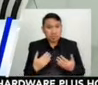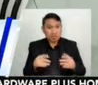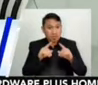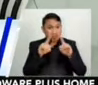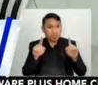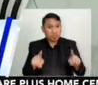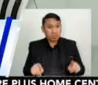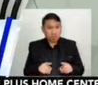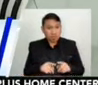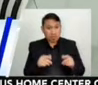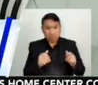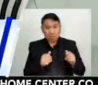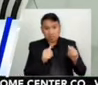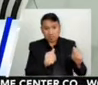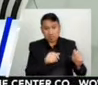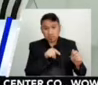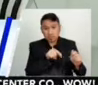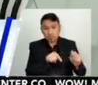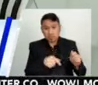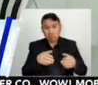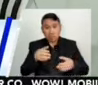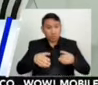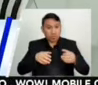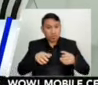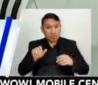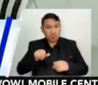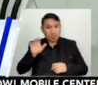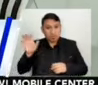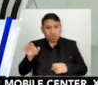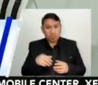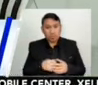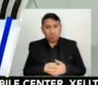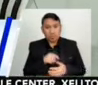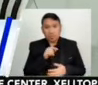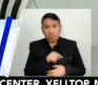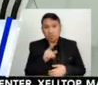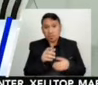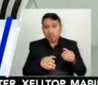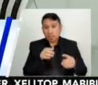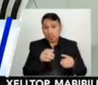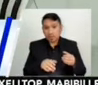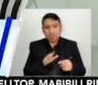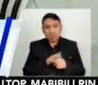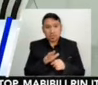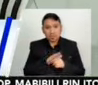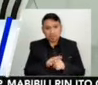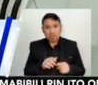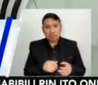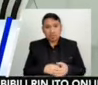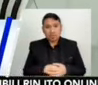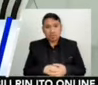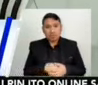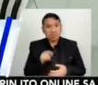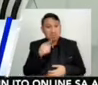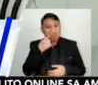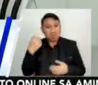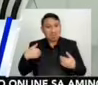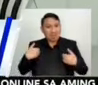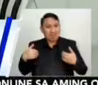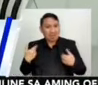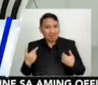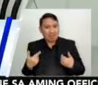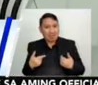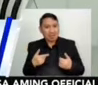diyan sa Antipolo ang kinakaharap niyang kaso ay rape statutory rape dahil minor po yyung nabiktima